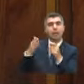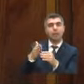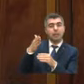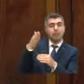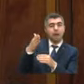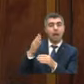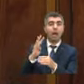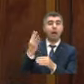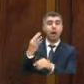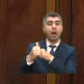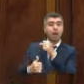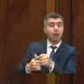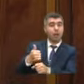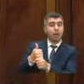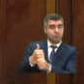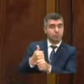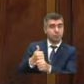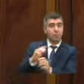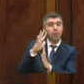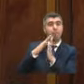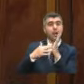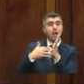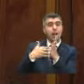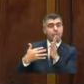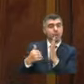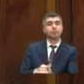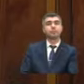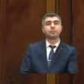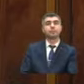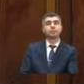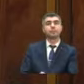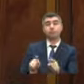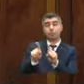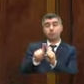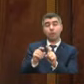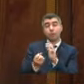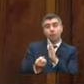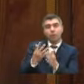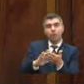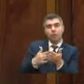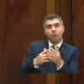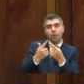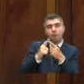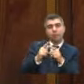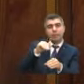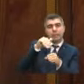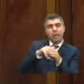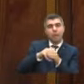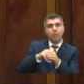اللي فات، وغادي تحاول تدير البرنامج لتطويرها ولتحظى هذه الجهوية المتقدمة بمكانة أكبر. دابا